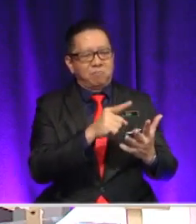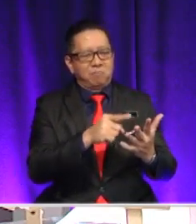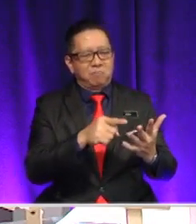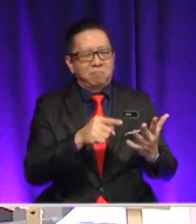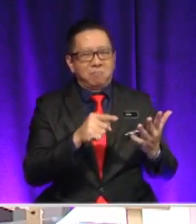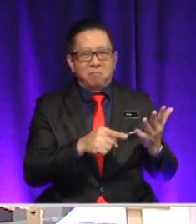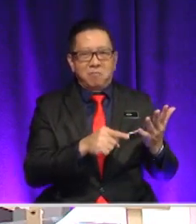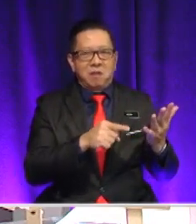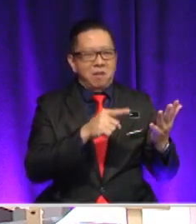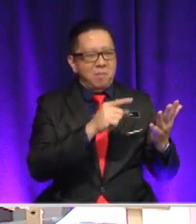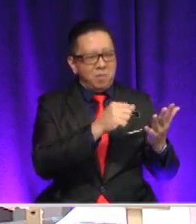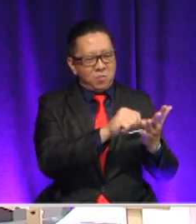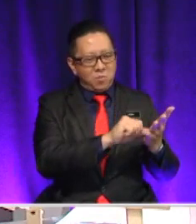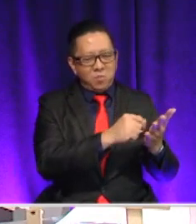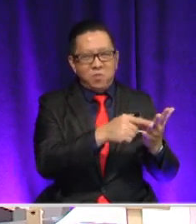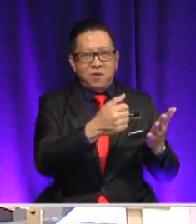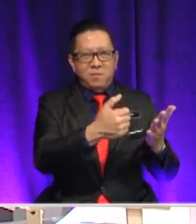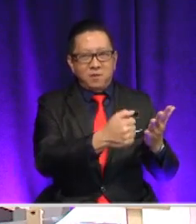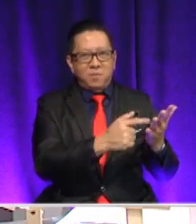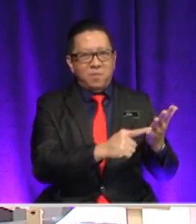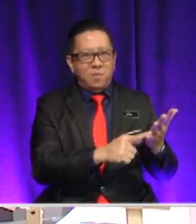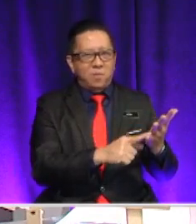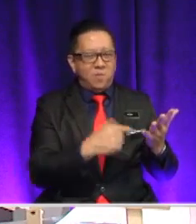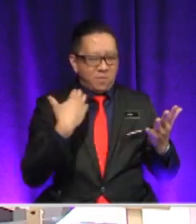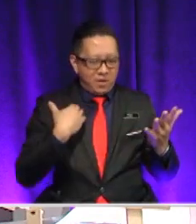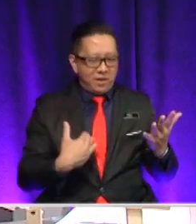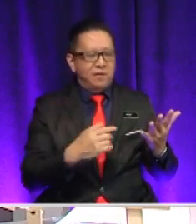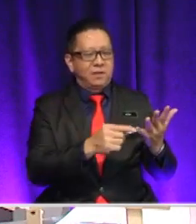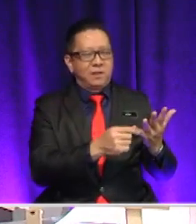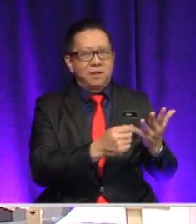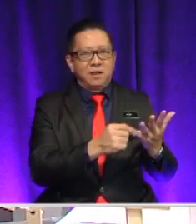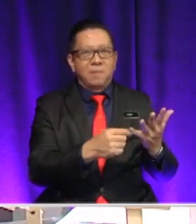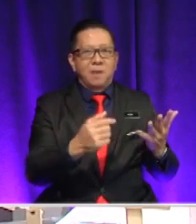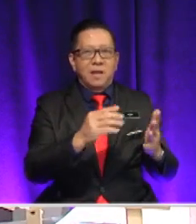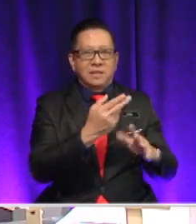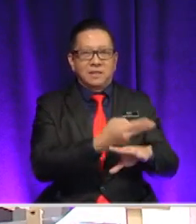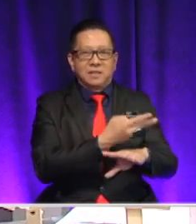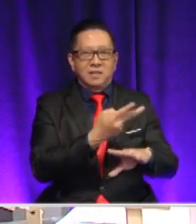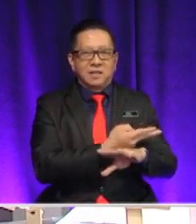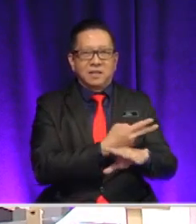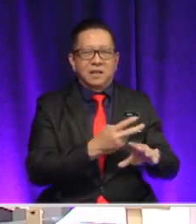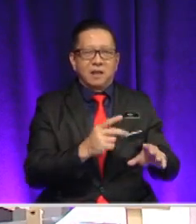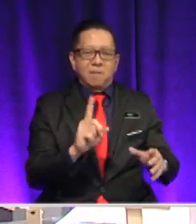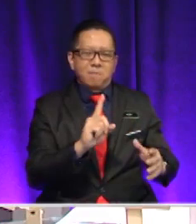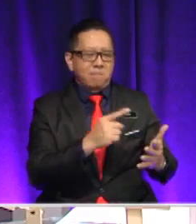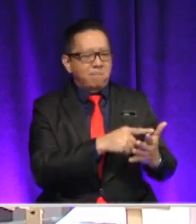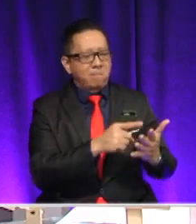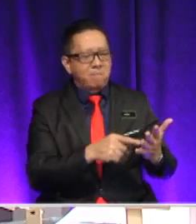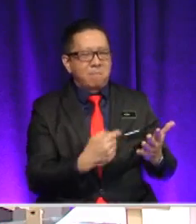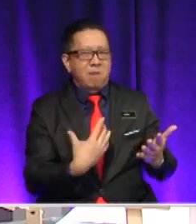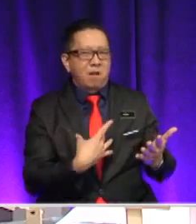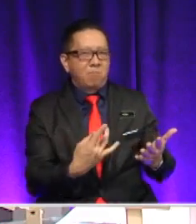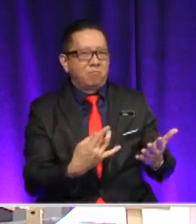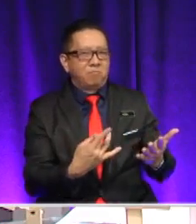terus penyembuh Febri ataupun kapas bahamana ya Abang